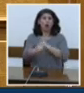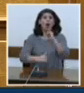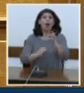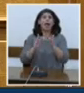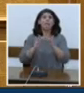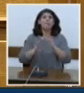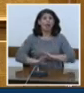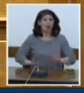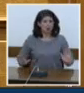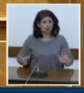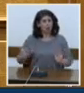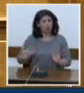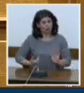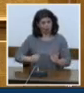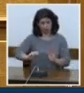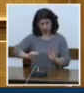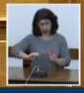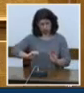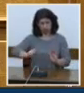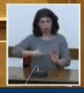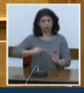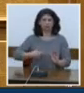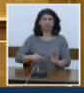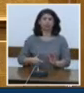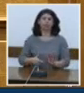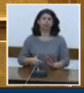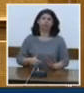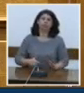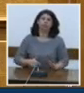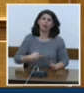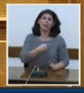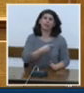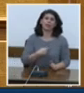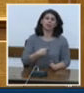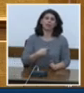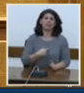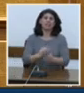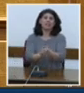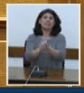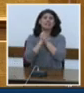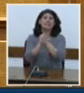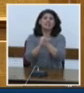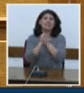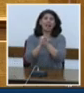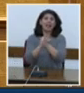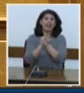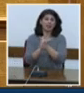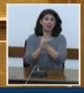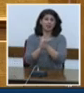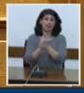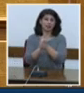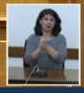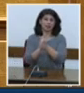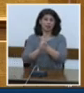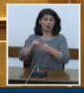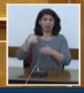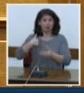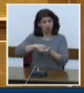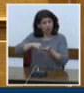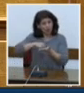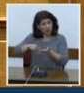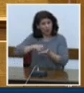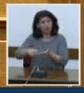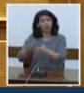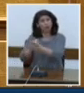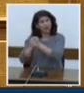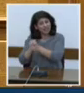τη Γενική Διεύθυνση DG Home. Congratulations, dear Ειρήνη. I am just writing to